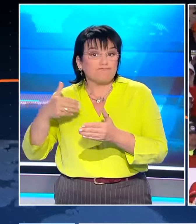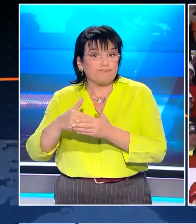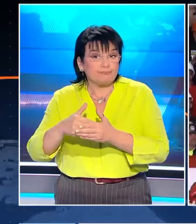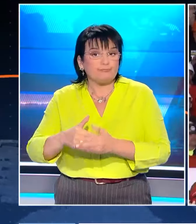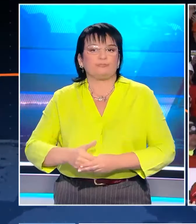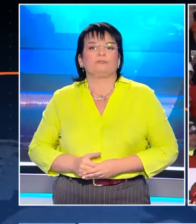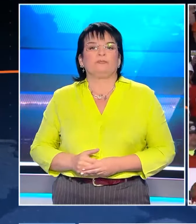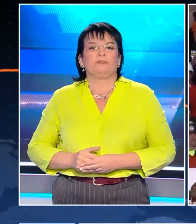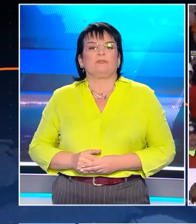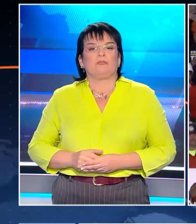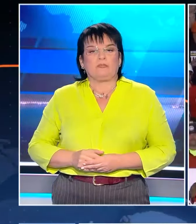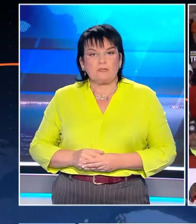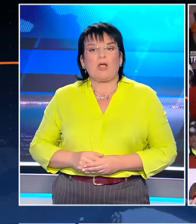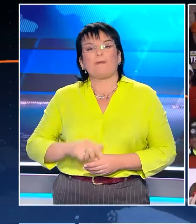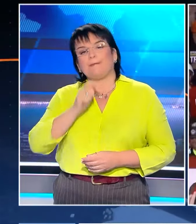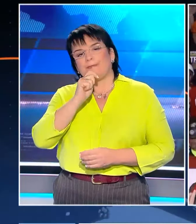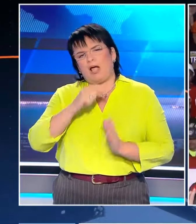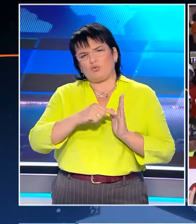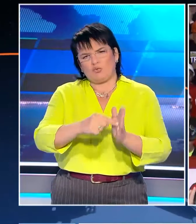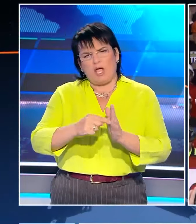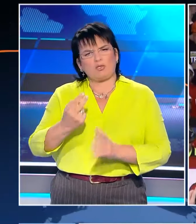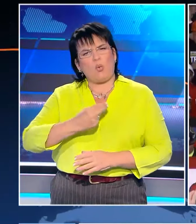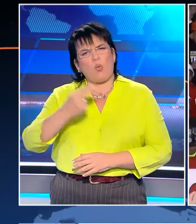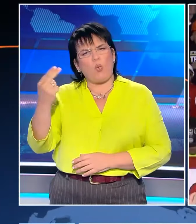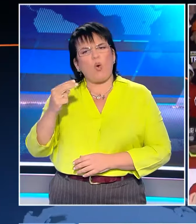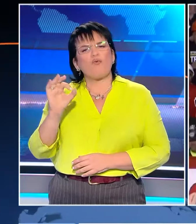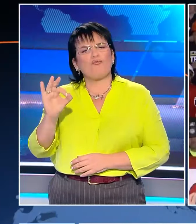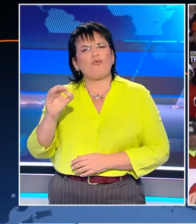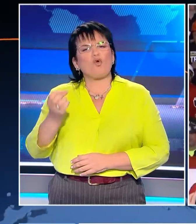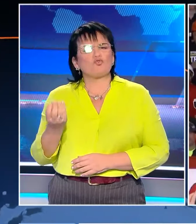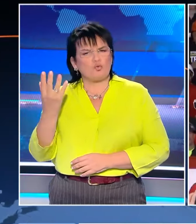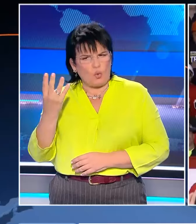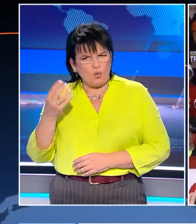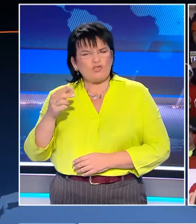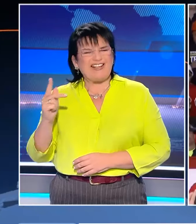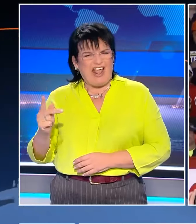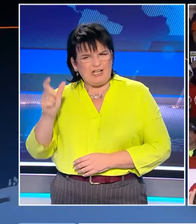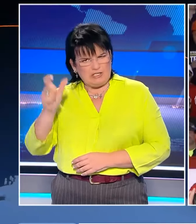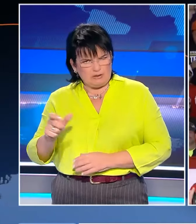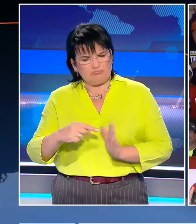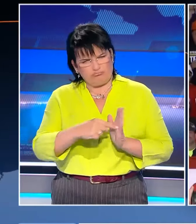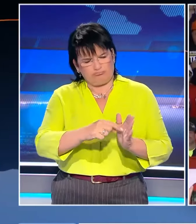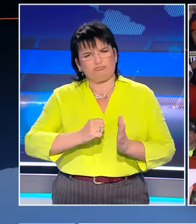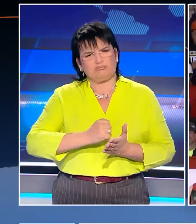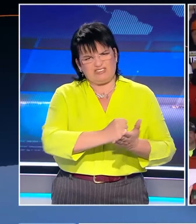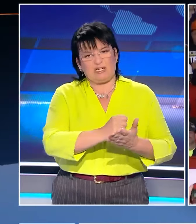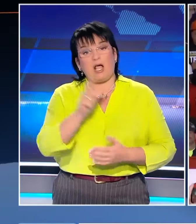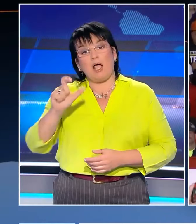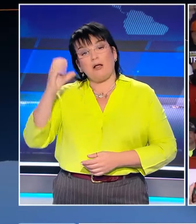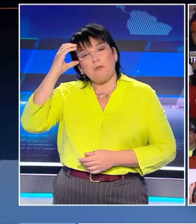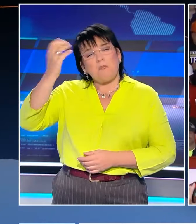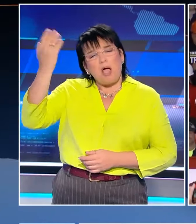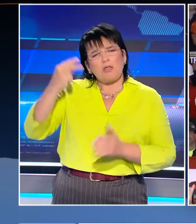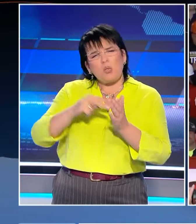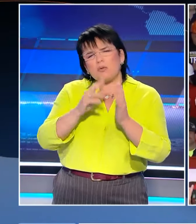Στο πλευρό του η ρεπουμπλικανή παρουσιάστρια και άλλοτε star του Fox News, Megyn Kelly. Από το 2016, η podcaster ασκεί